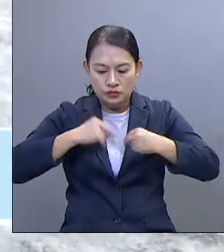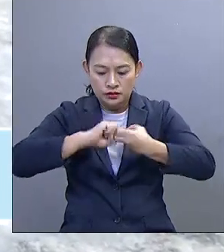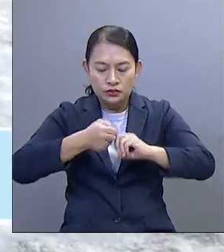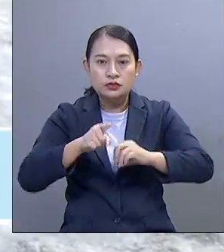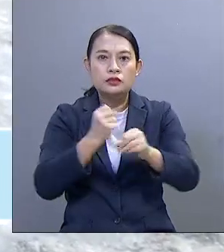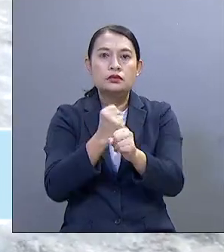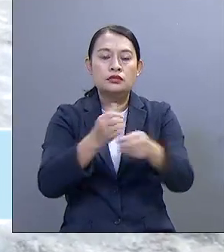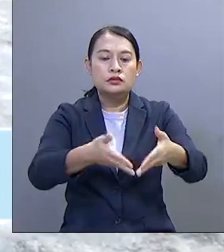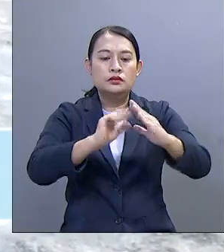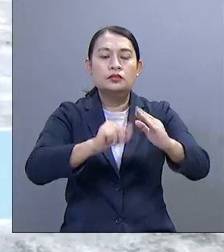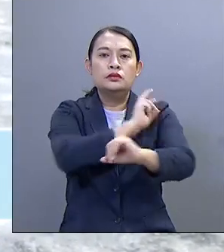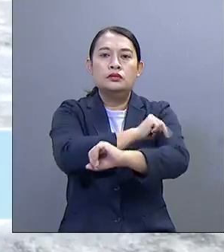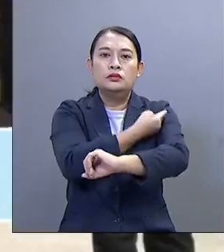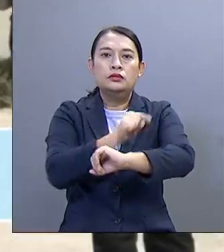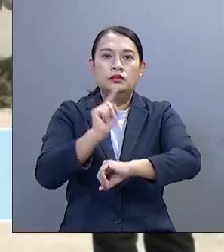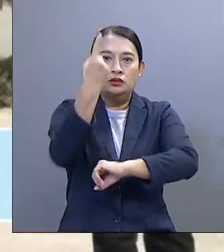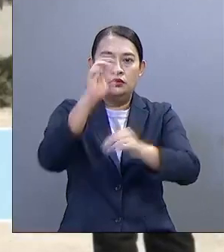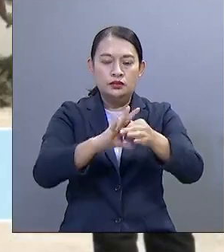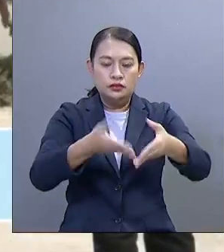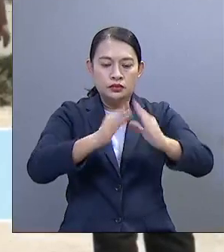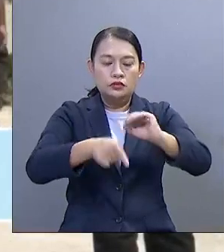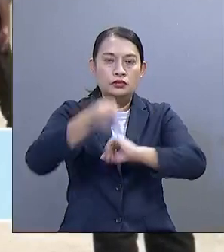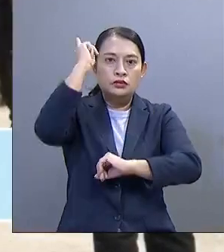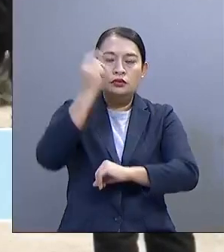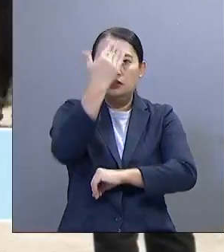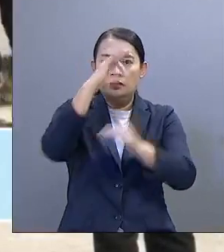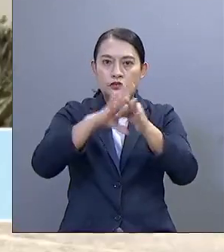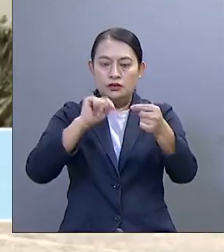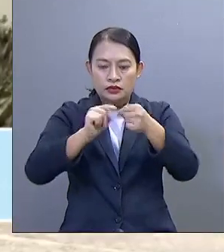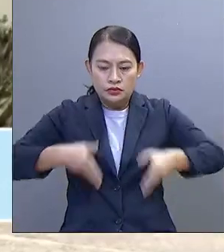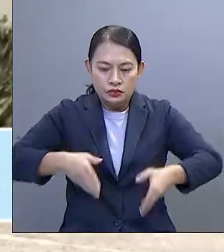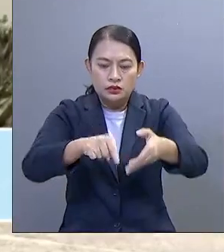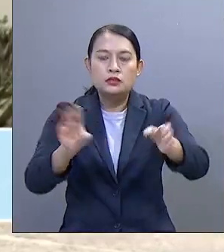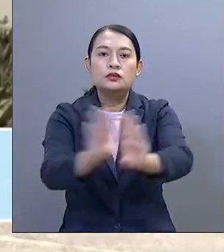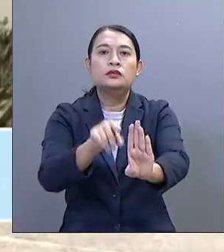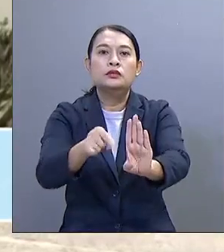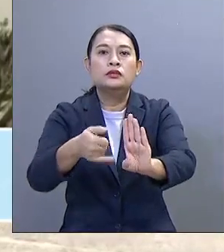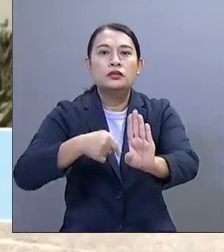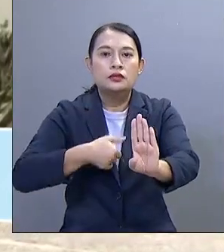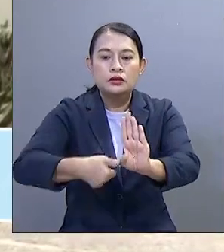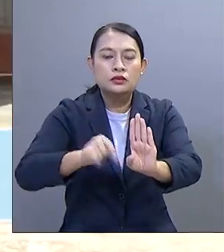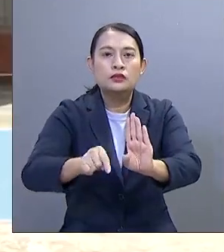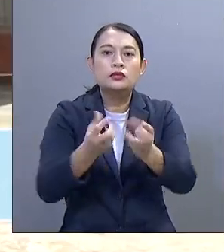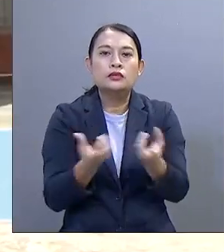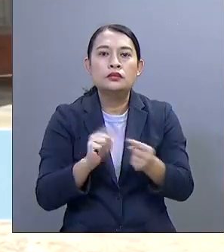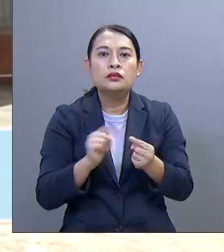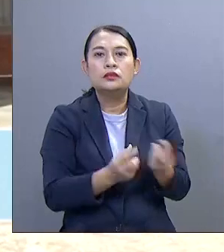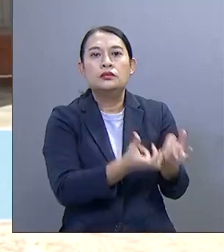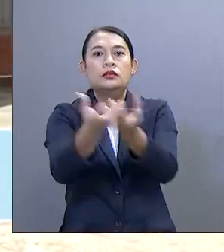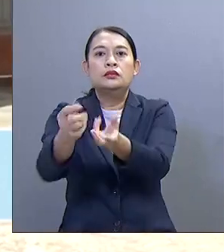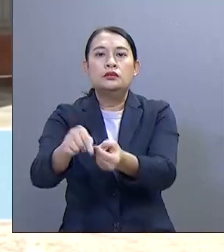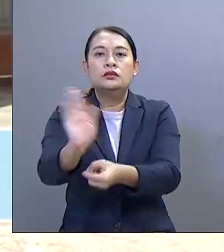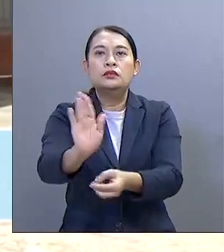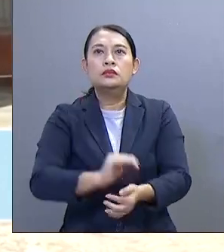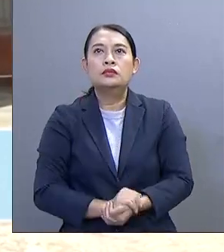จะก่อสร้างโงภิบแงให่อาจจะร่าช้าไปเพราะว่าเส้นทางถูกปิดทำให้ไม่สามารถขนย stellไ Trust ก่อสรางกัได้